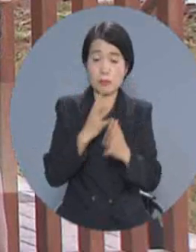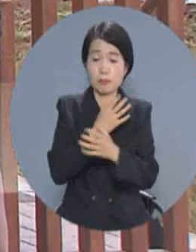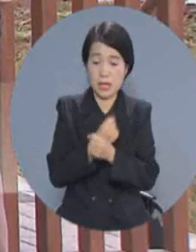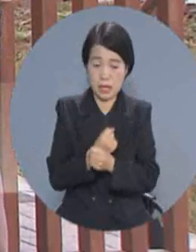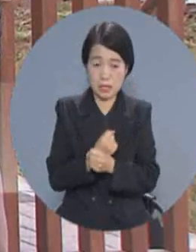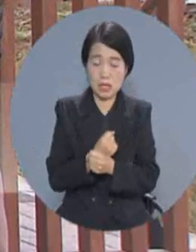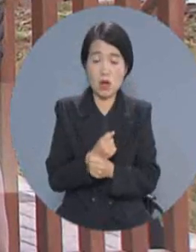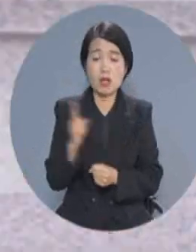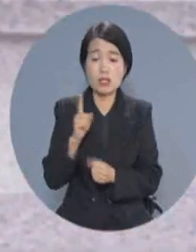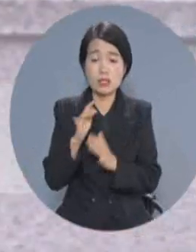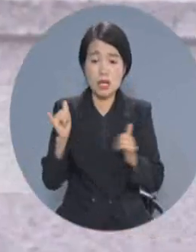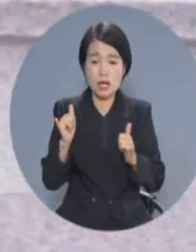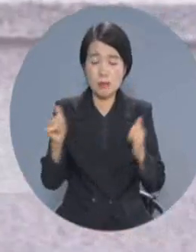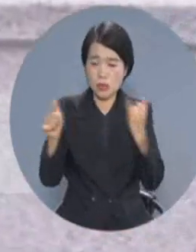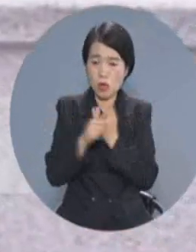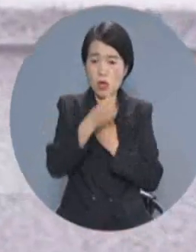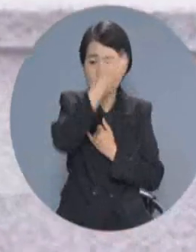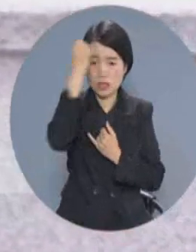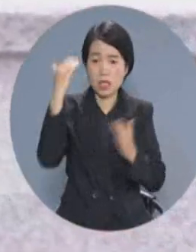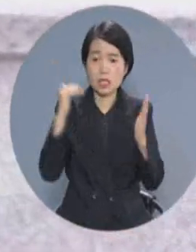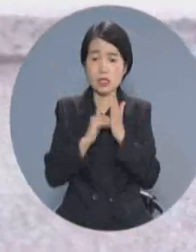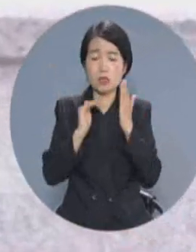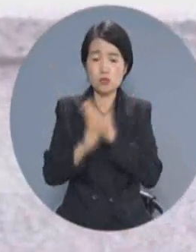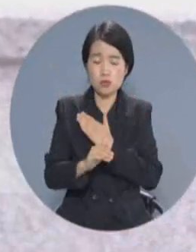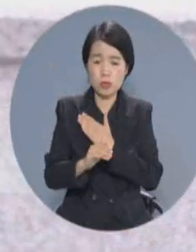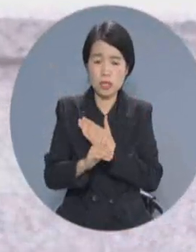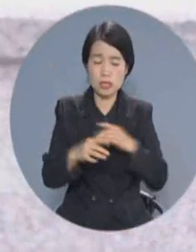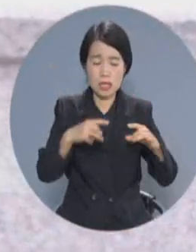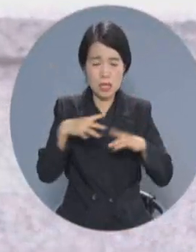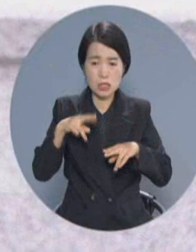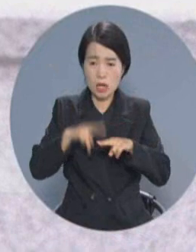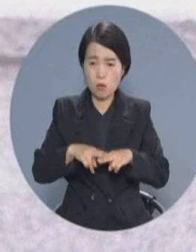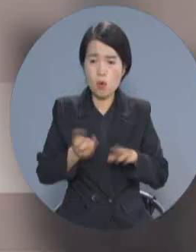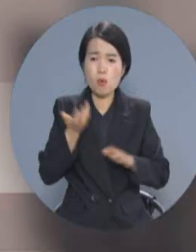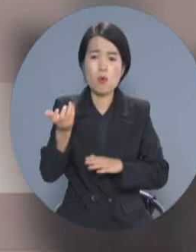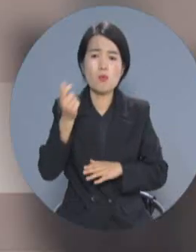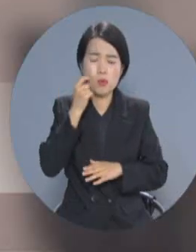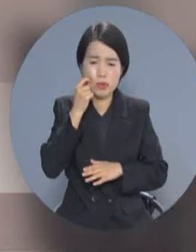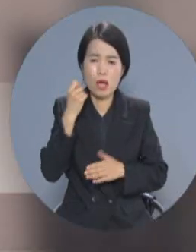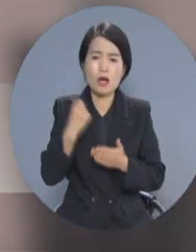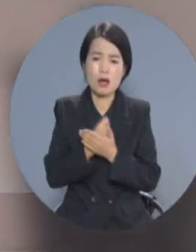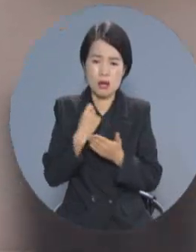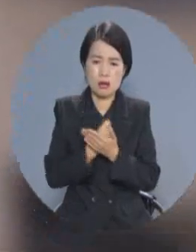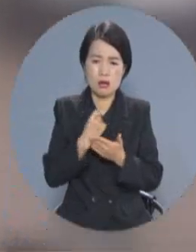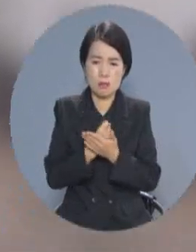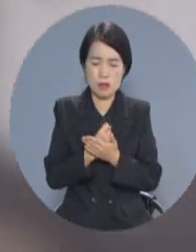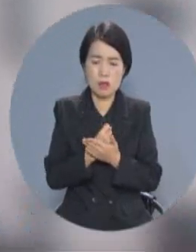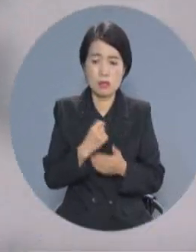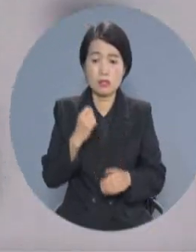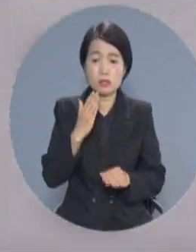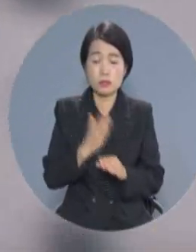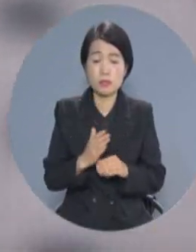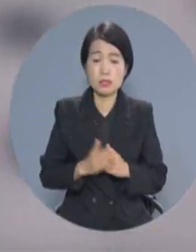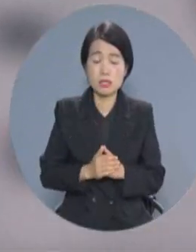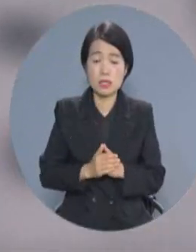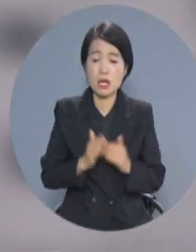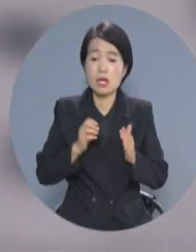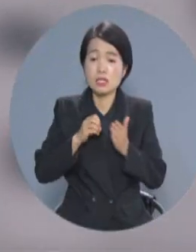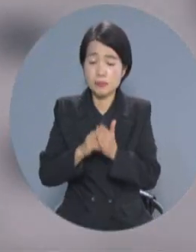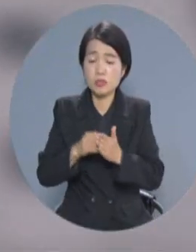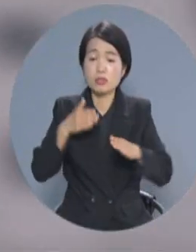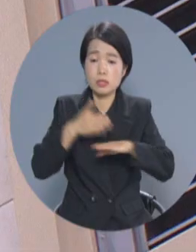한 분양자는 결혼식을 올리고도 가정가구를 들이지 못하고 있다며 애태우고 있습니다. 늦어지는